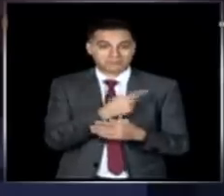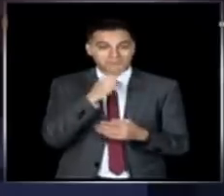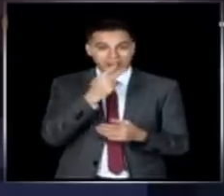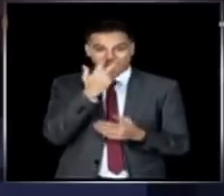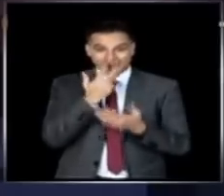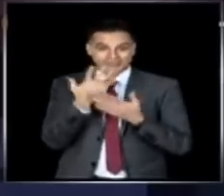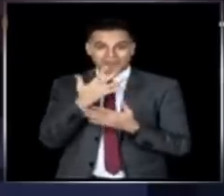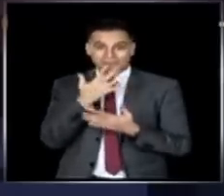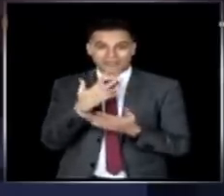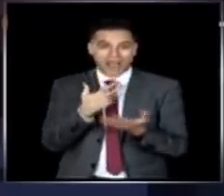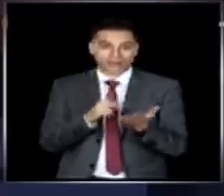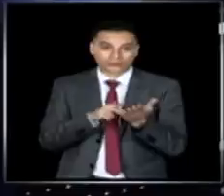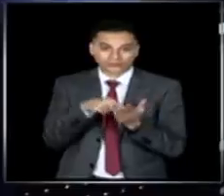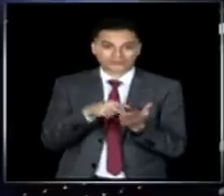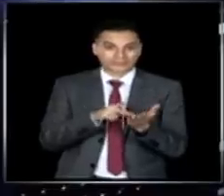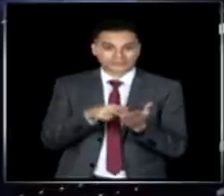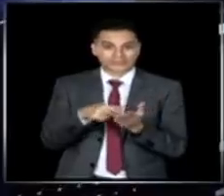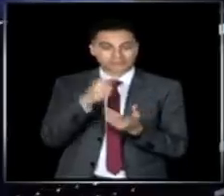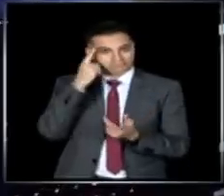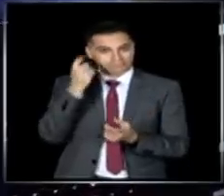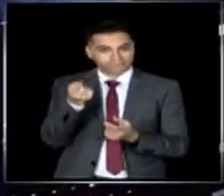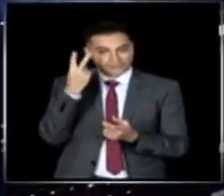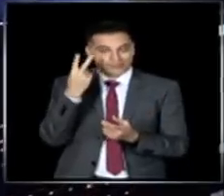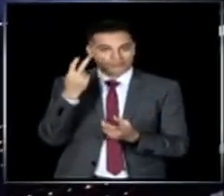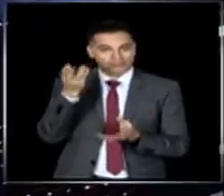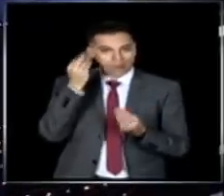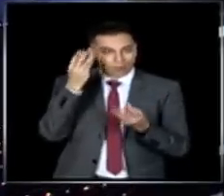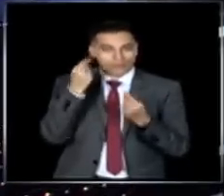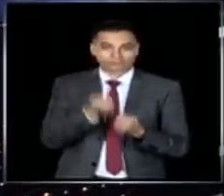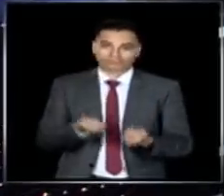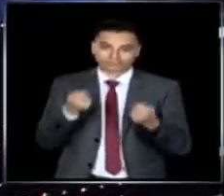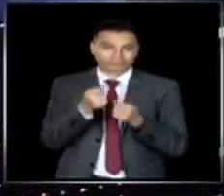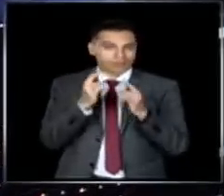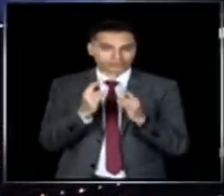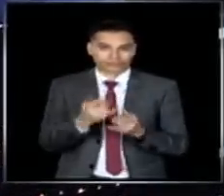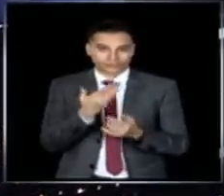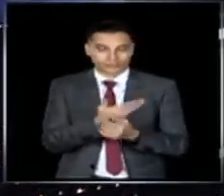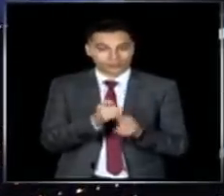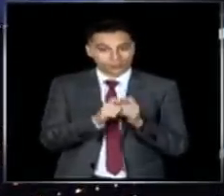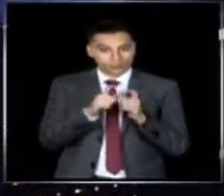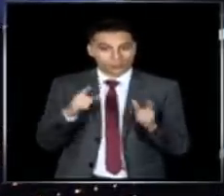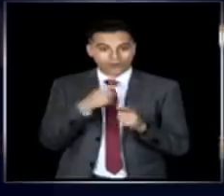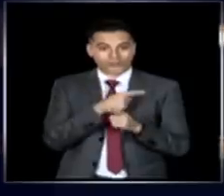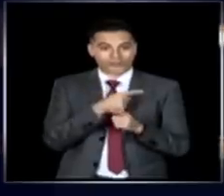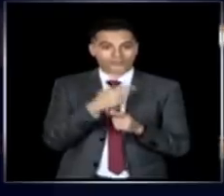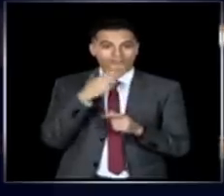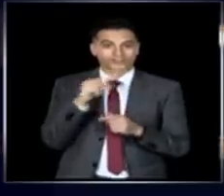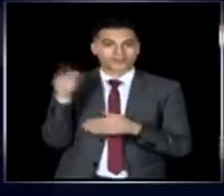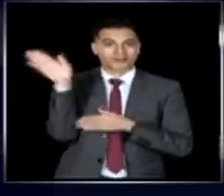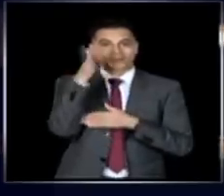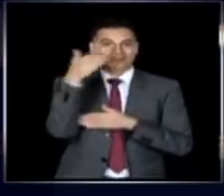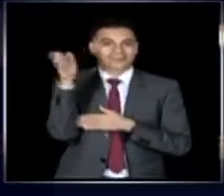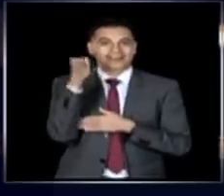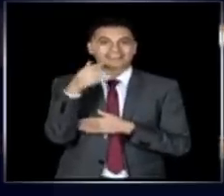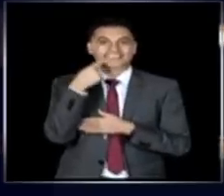فتره طويله عايز يشارك ومستواه كويس، يعني ان شاء الله هيعمل حاجه كويسه معاه. واضح ان هو ماسك الرايه ماشي في اسكندريه